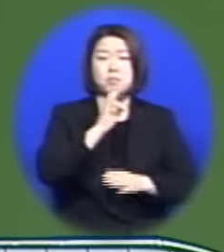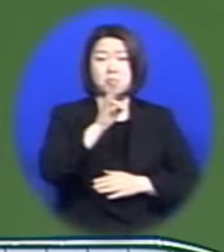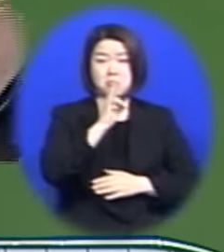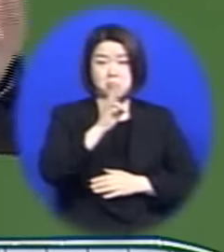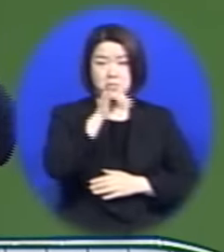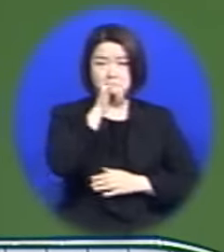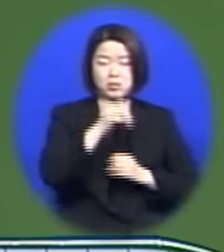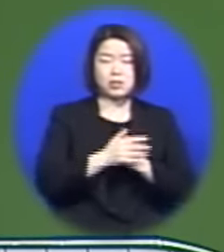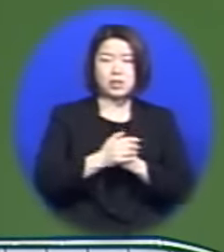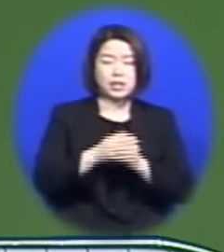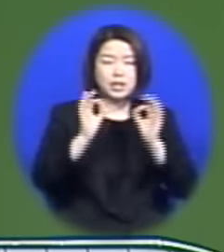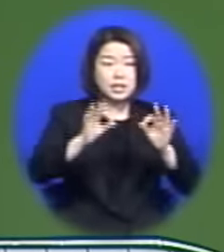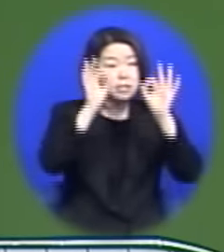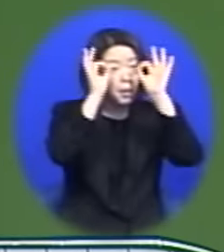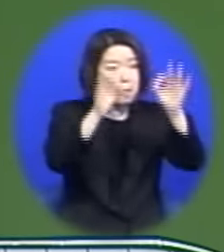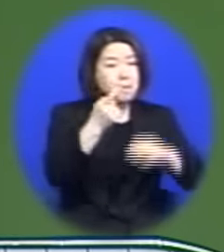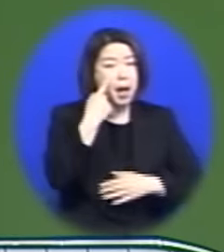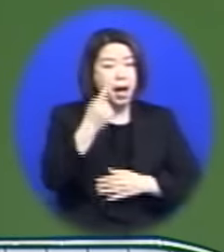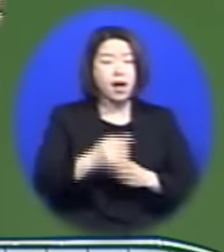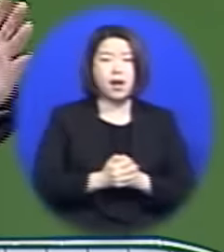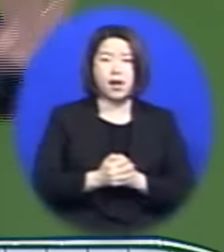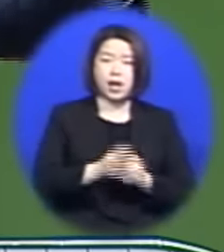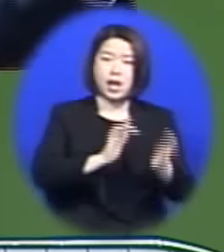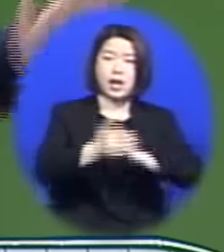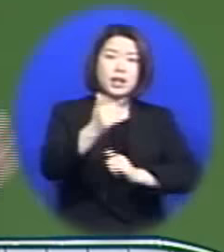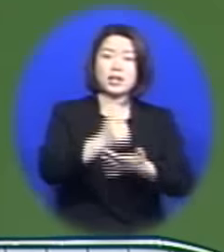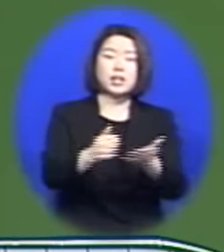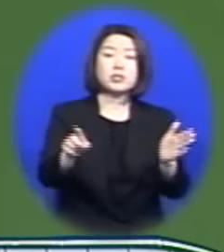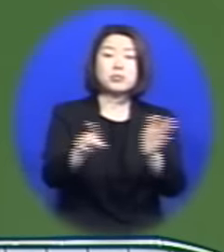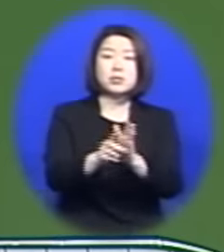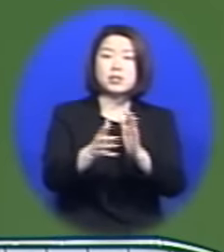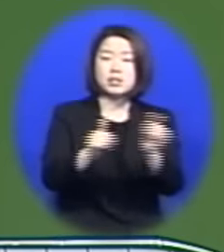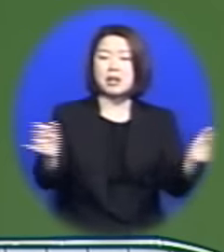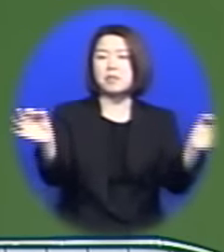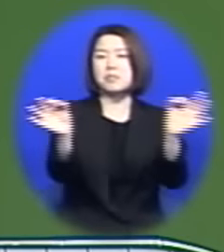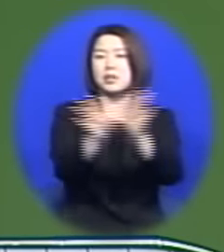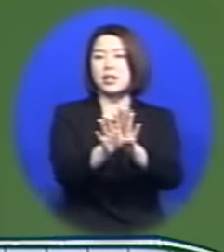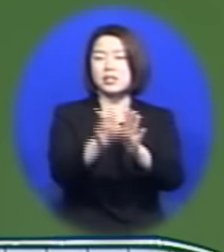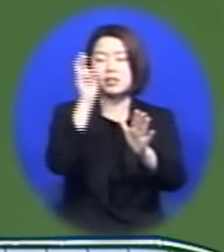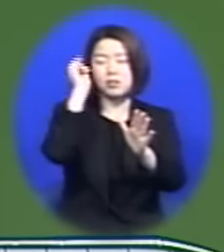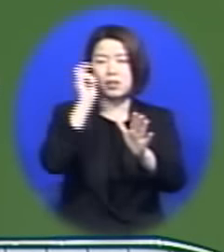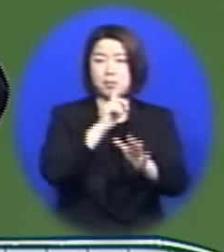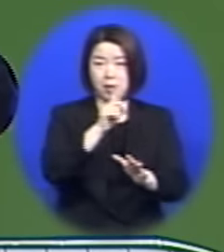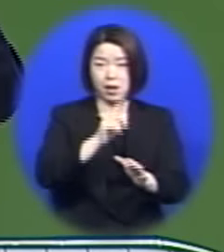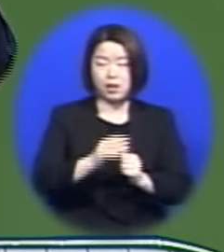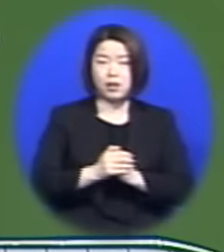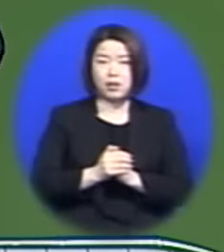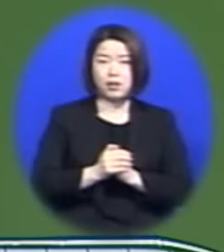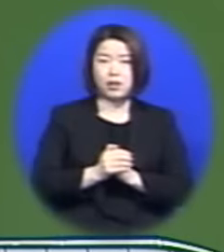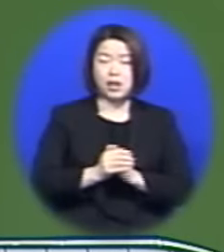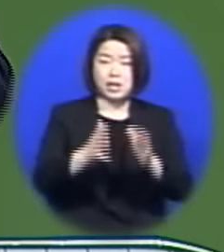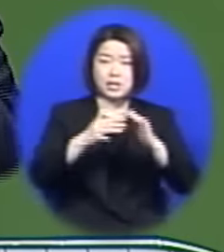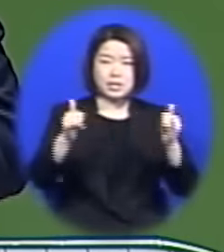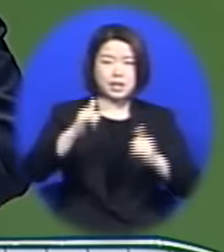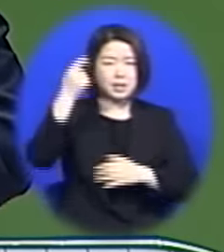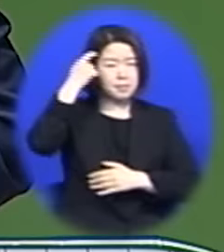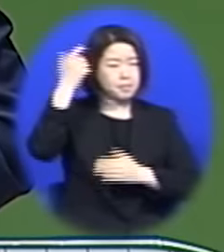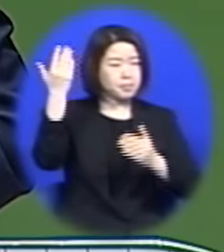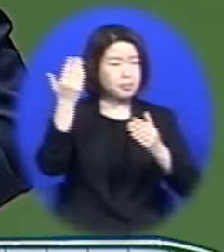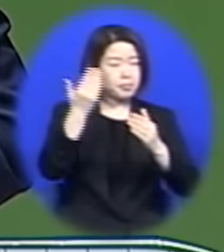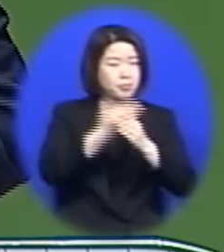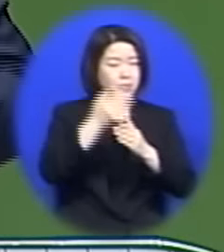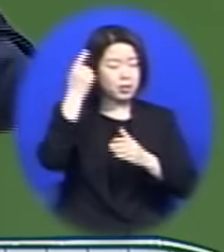이제 보라 예수 믿는 사람 없어질 것이라 사람이 지적으로